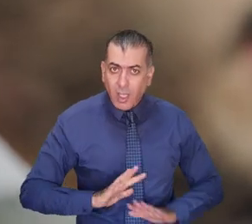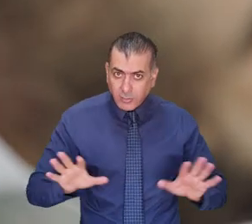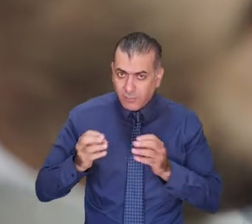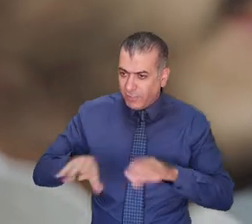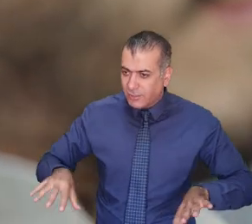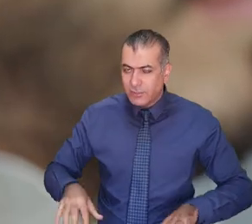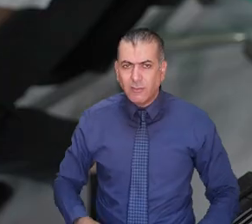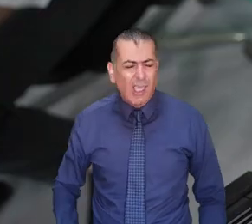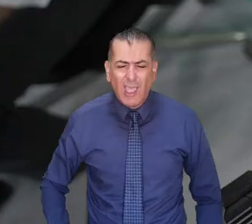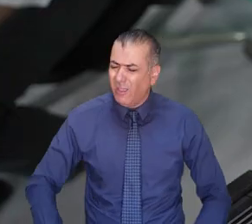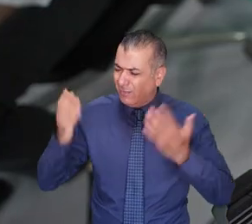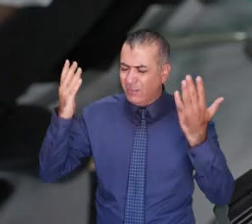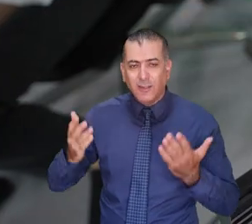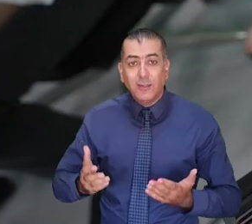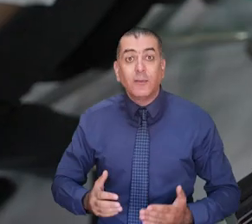انفركش.